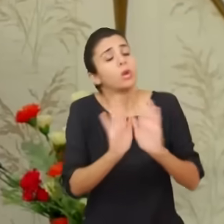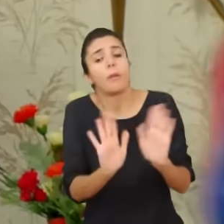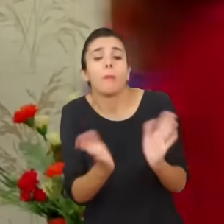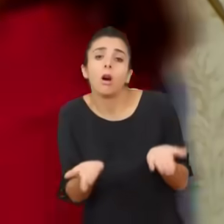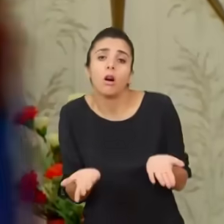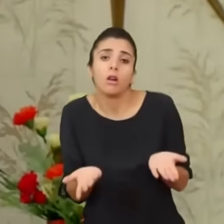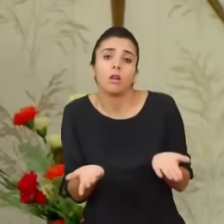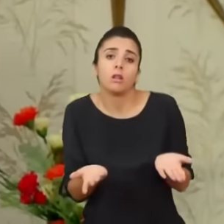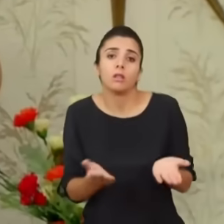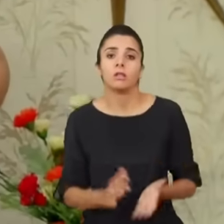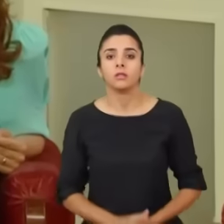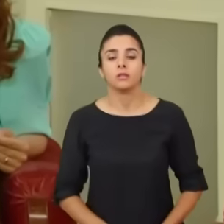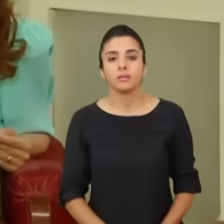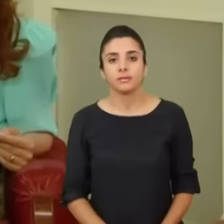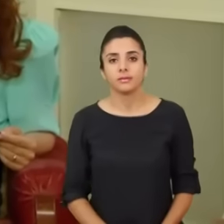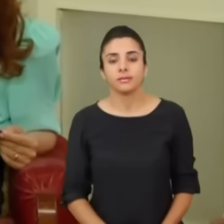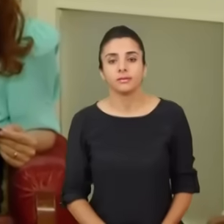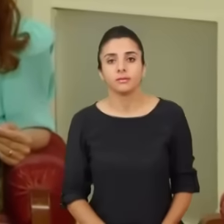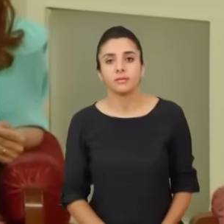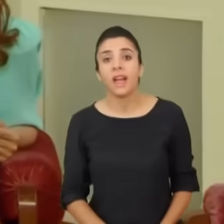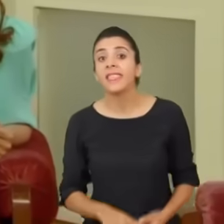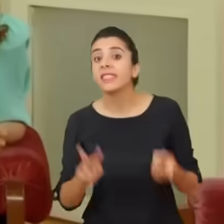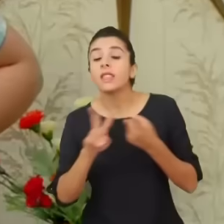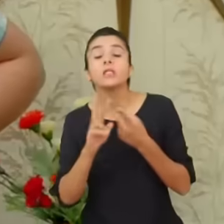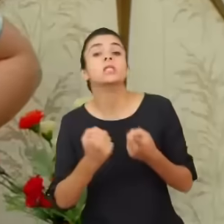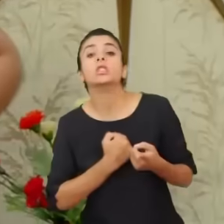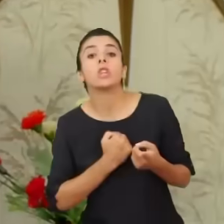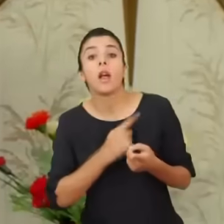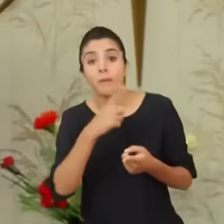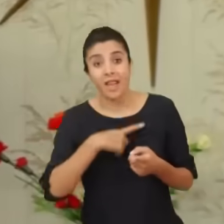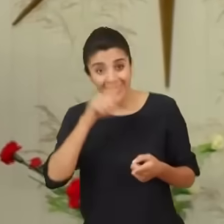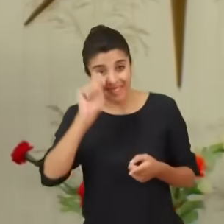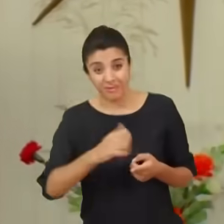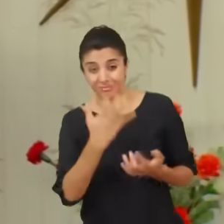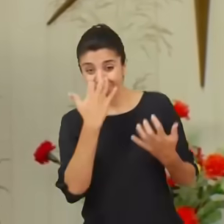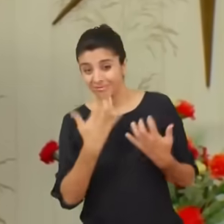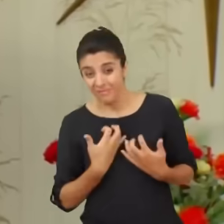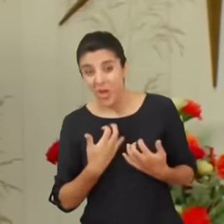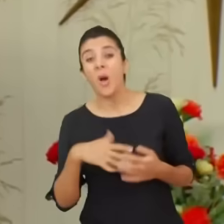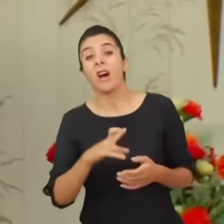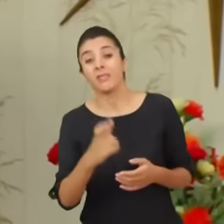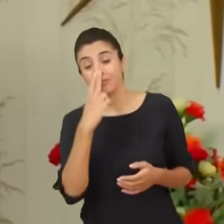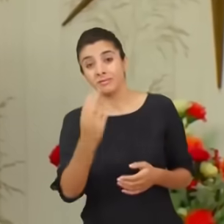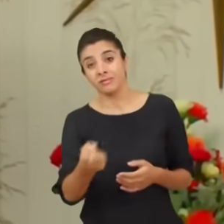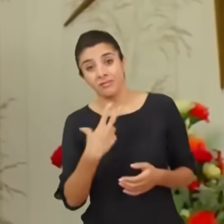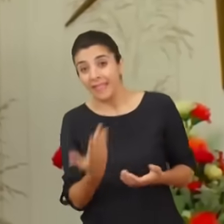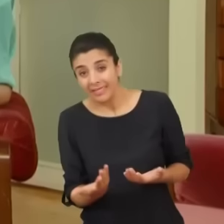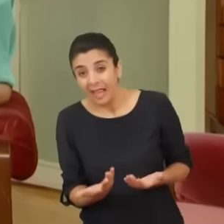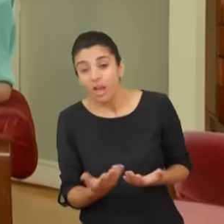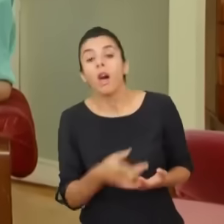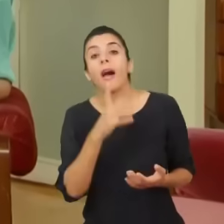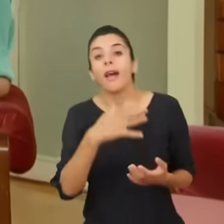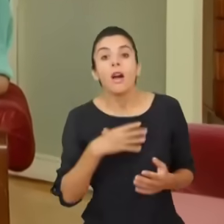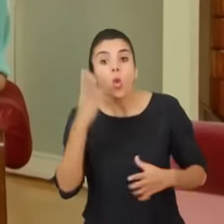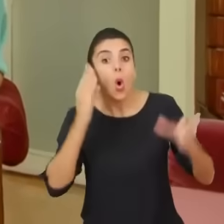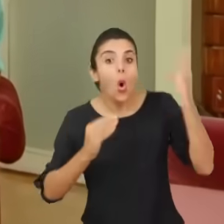yani. Günden hiç oralı değil. Nazlıcığım bak, yaptığın banaysa öğren değil sana.